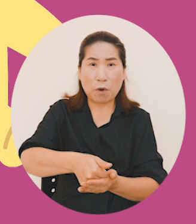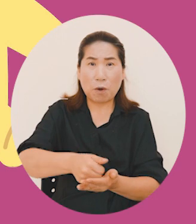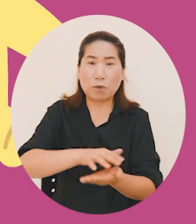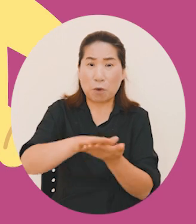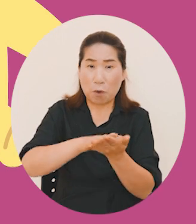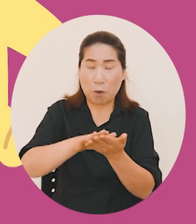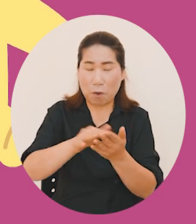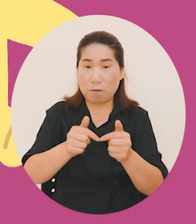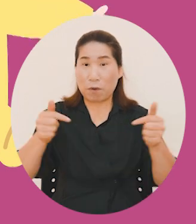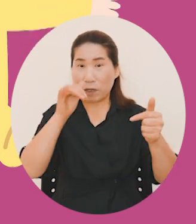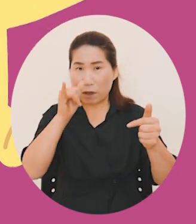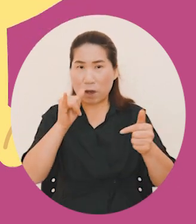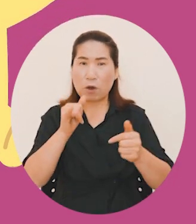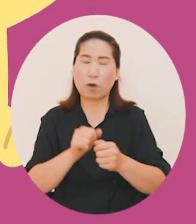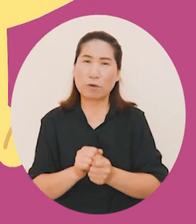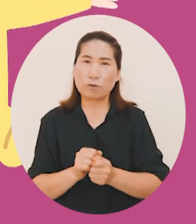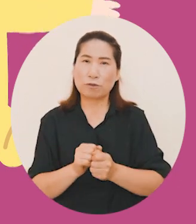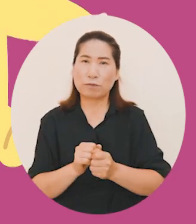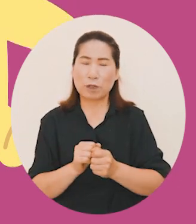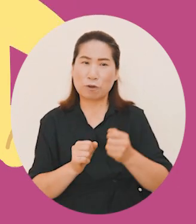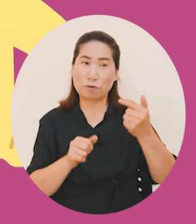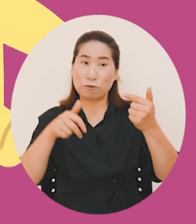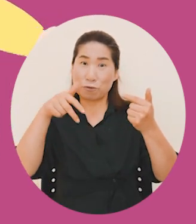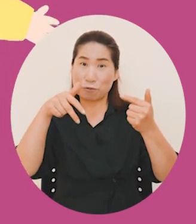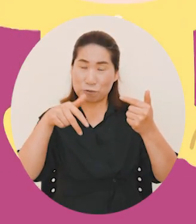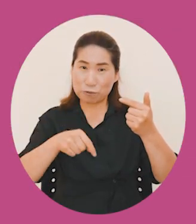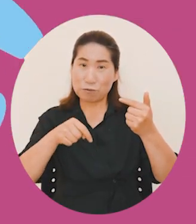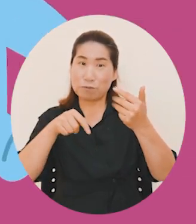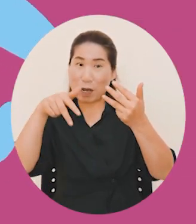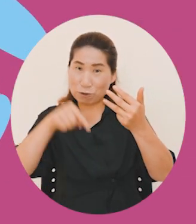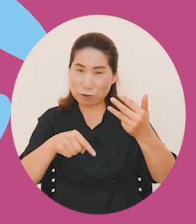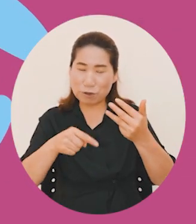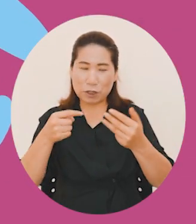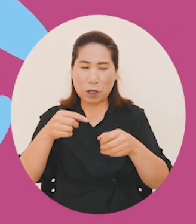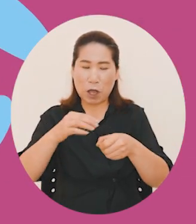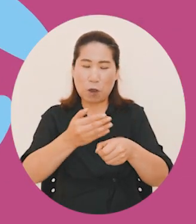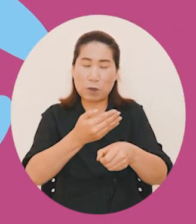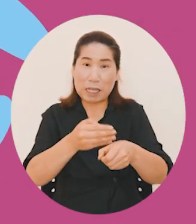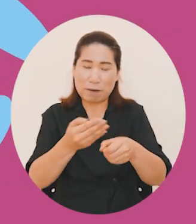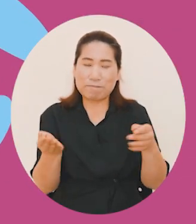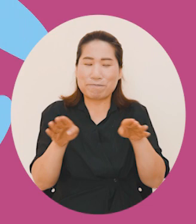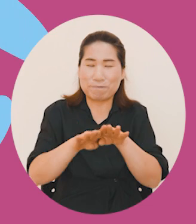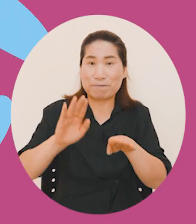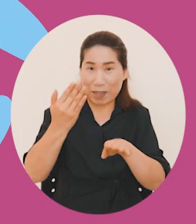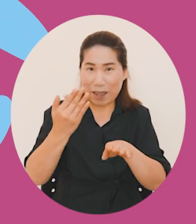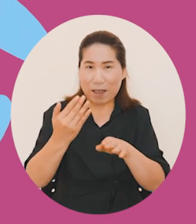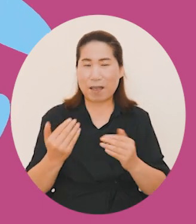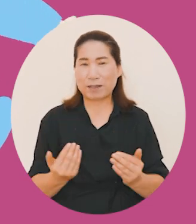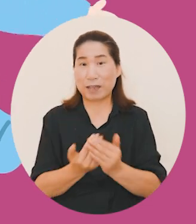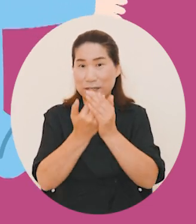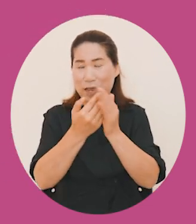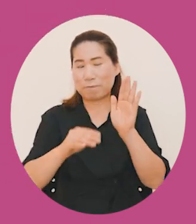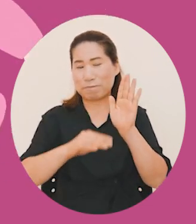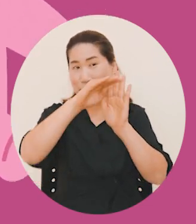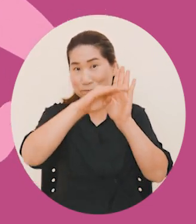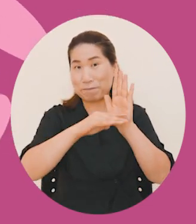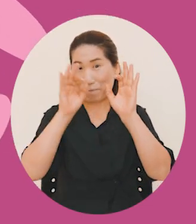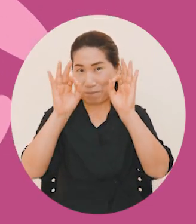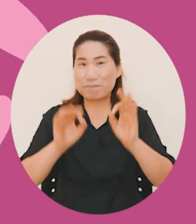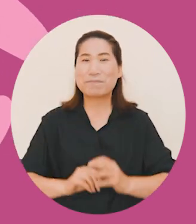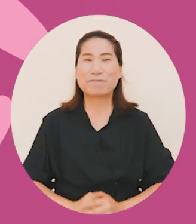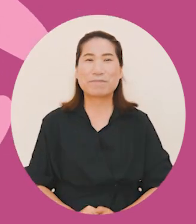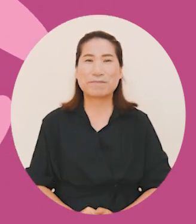생후 6주에서 8주면 소천문이 닫히기 시작합니다. 성장표는 다음과 같습니다.